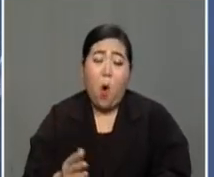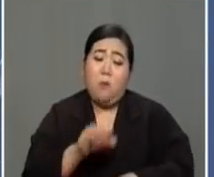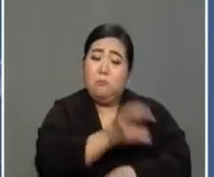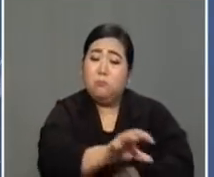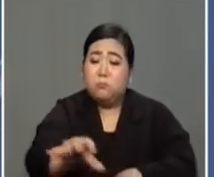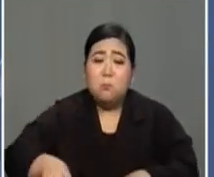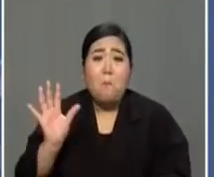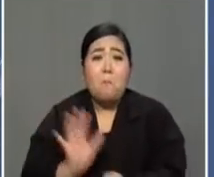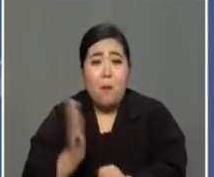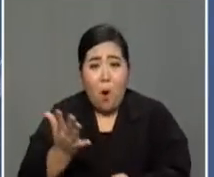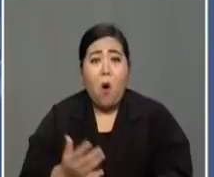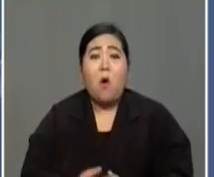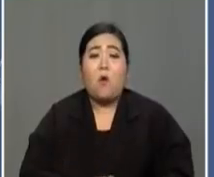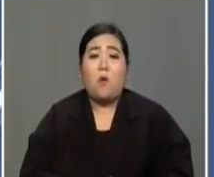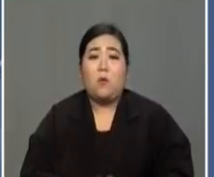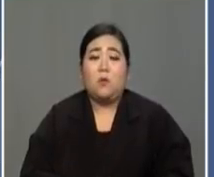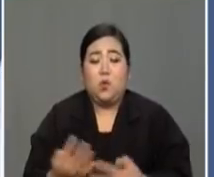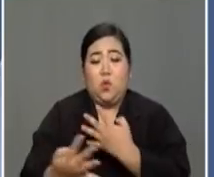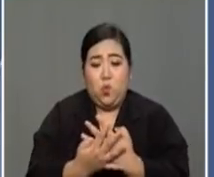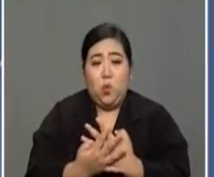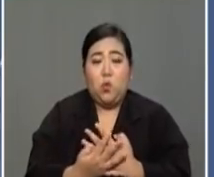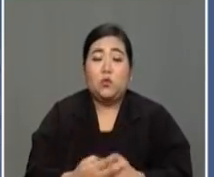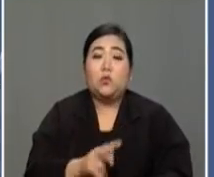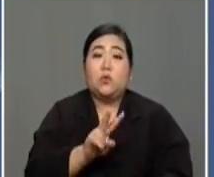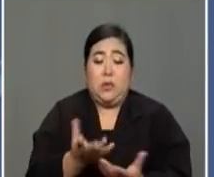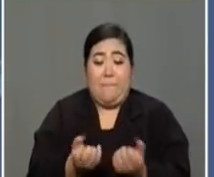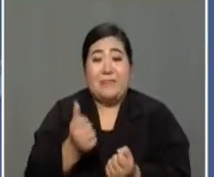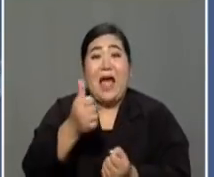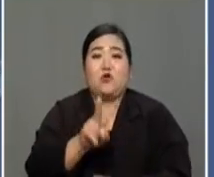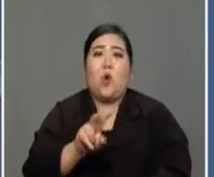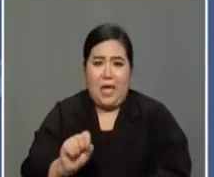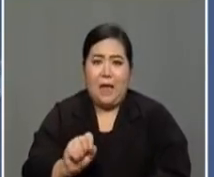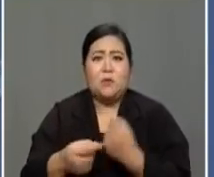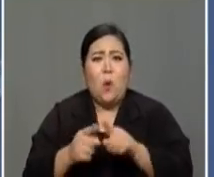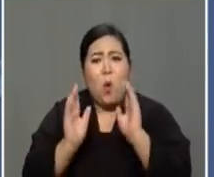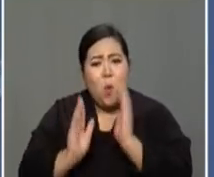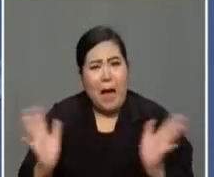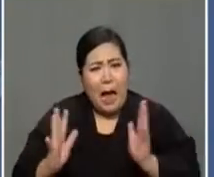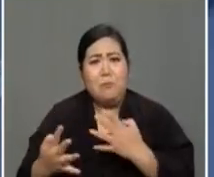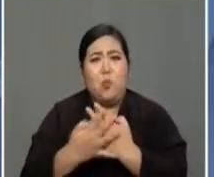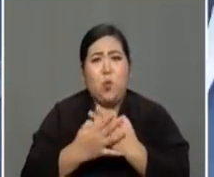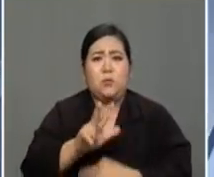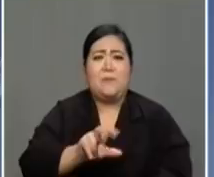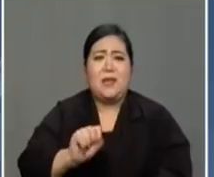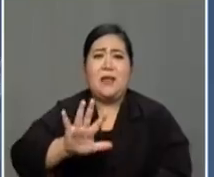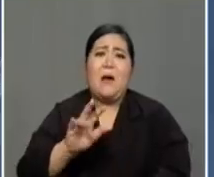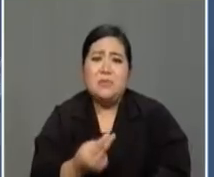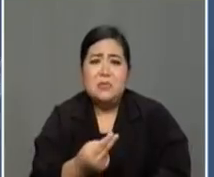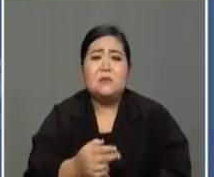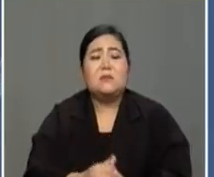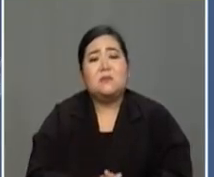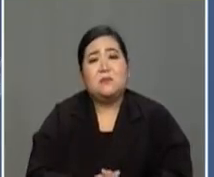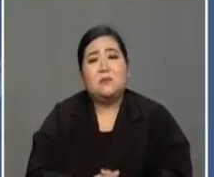มีอยู ่ไม่ต้องเข้าอีกแ ล้วรับได้ 200,000 คนแต่นี่นักโทษ 350,000 ก็ล้นมา 150,000 แล้วท่านอธิบดีบอกว่